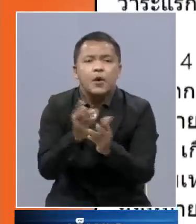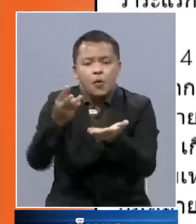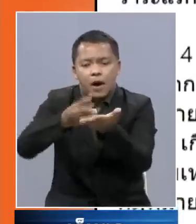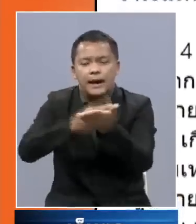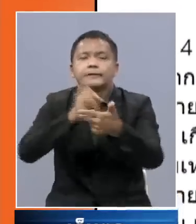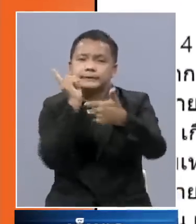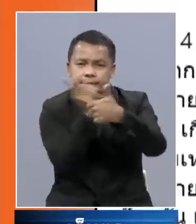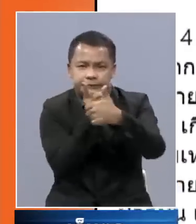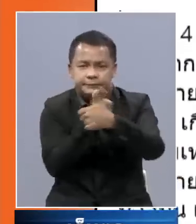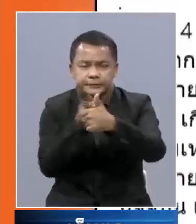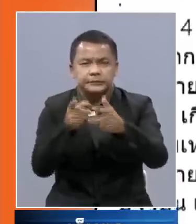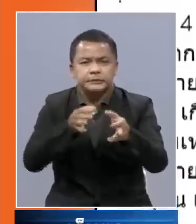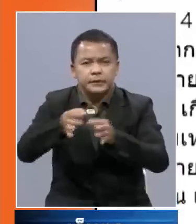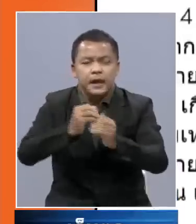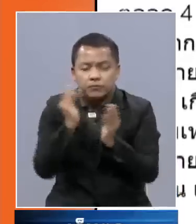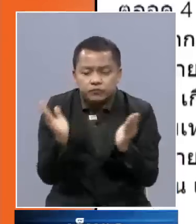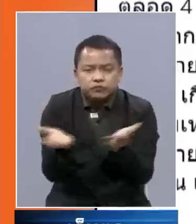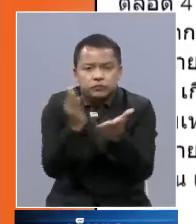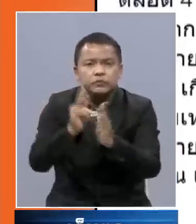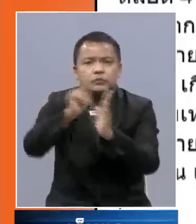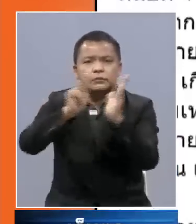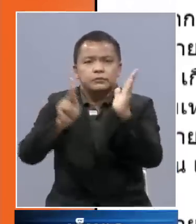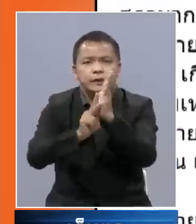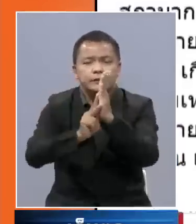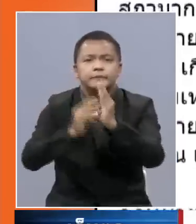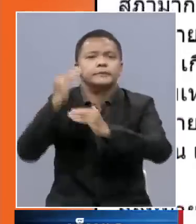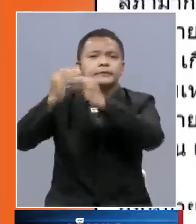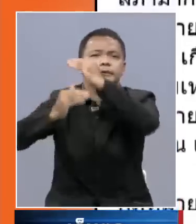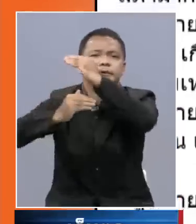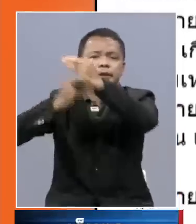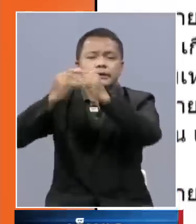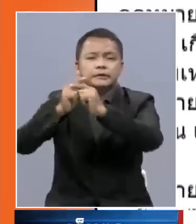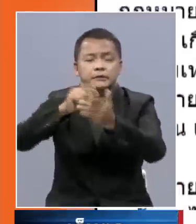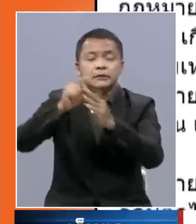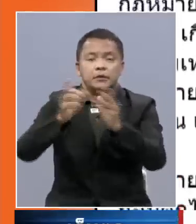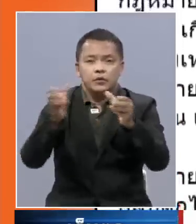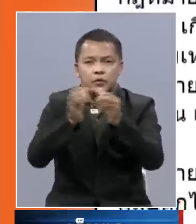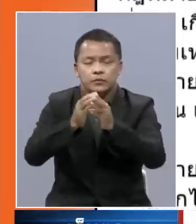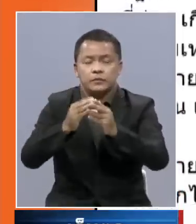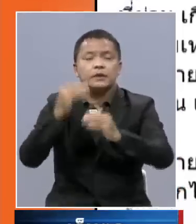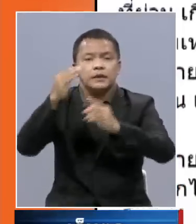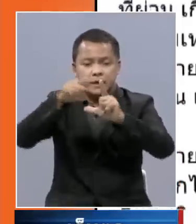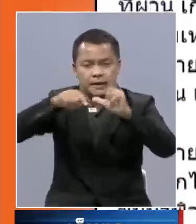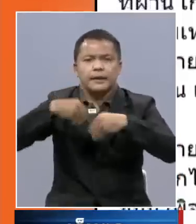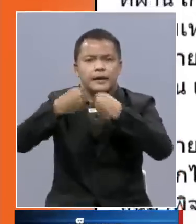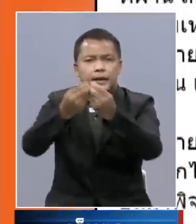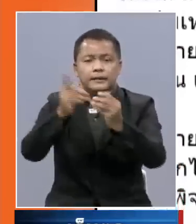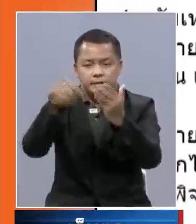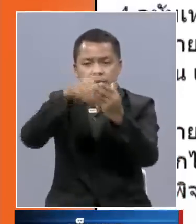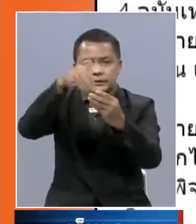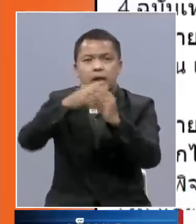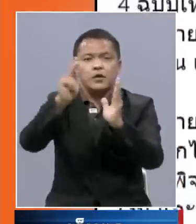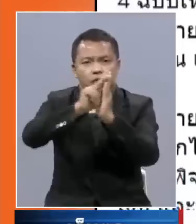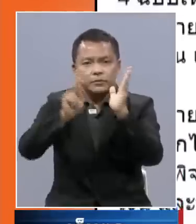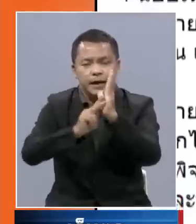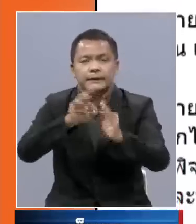แรกเขาบอกว่าเป็นการผลักดันกฎหมายที่ก้าวหน้าคือในสัญญาประชาคมที่พรรคก้าวไกลให้ไว้ในการเลือกตั้งมีกฎหมายอย่